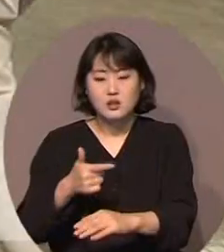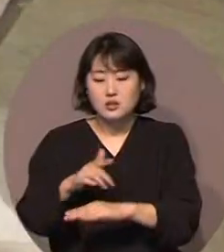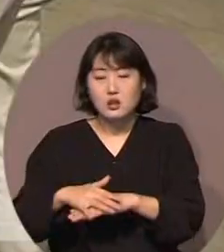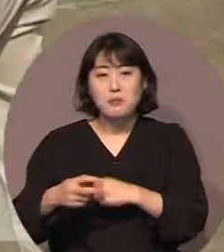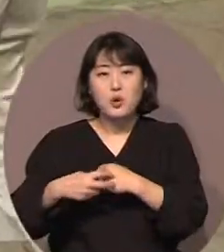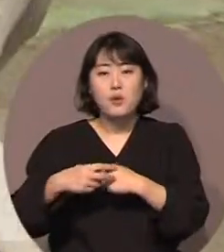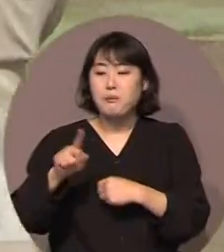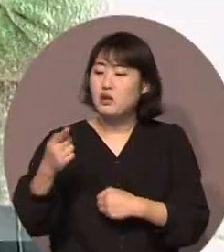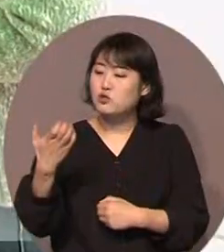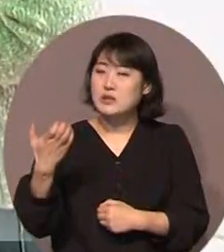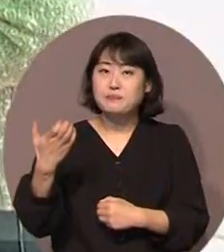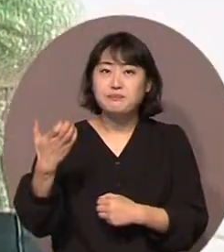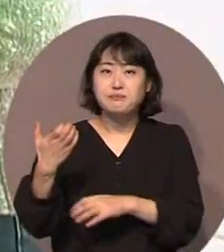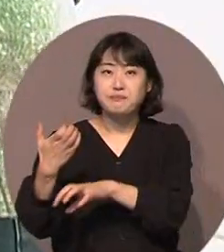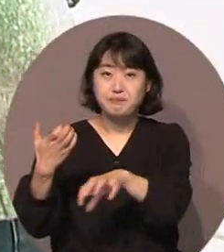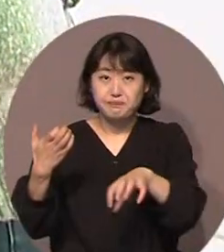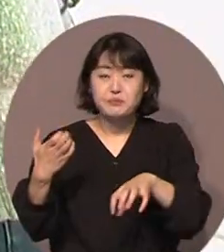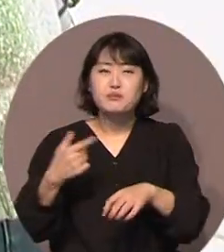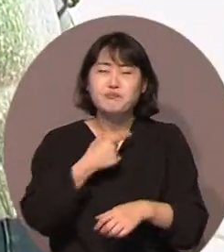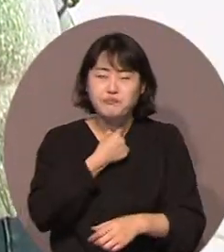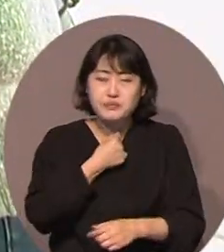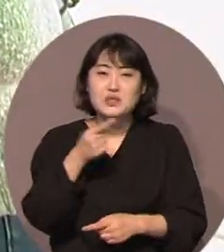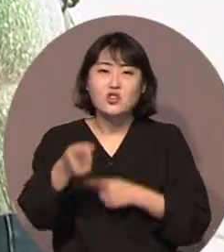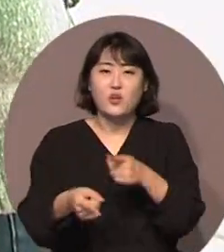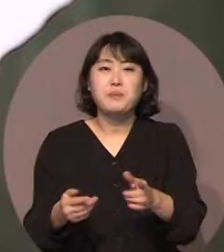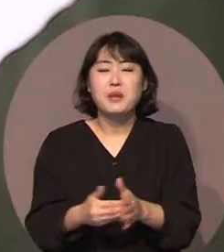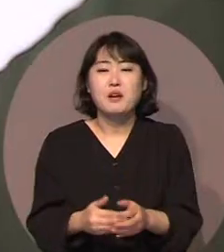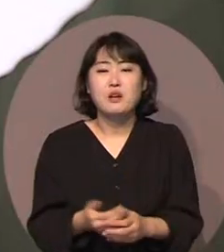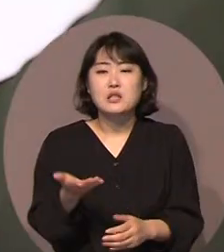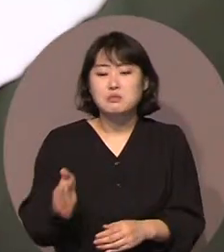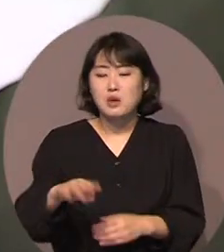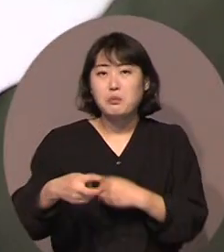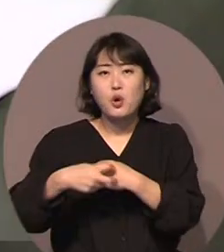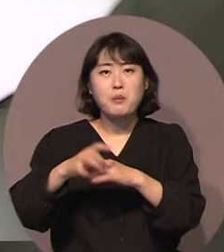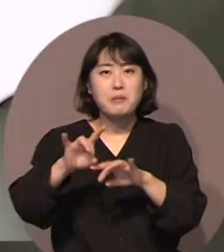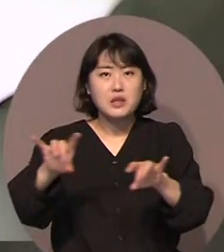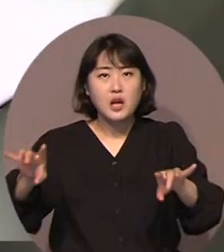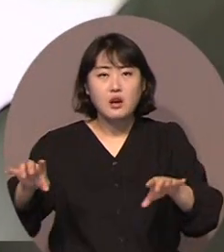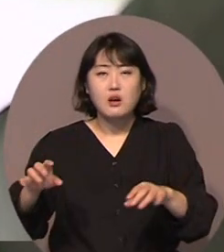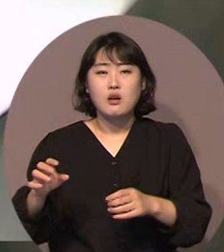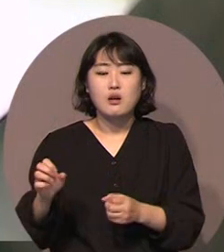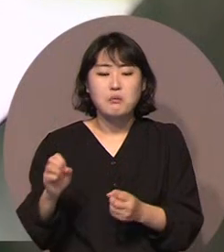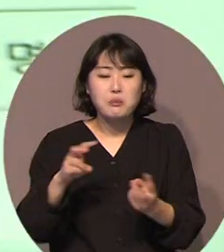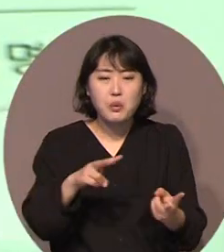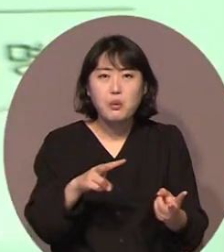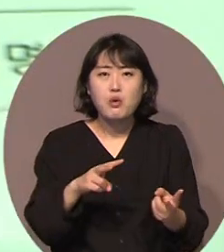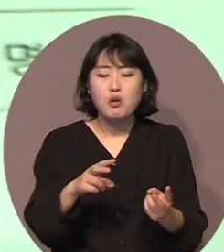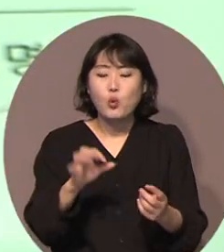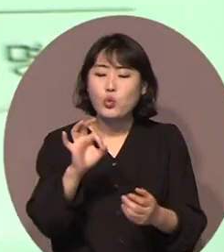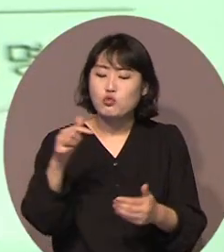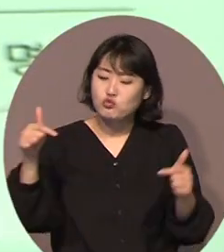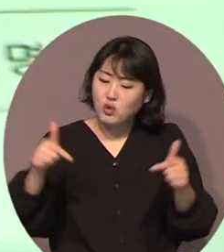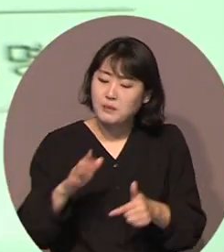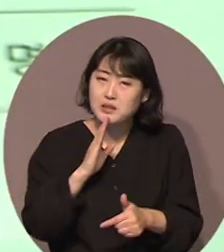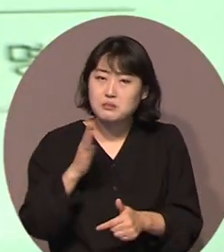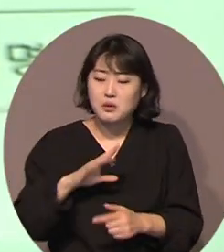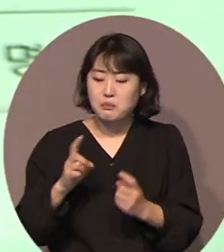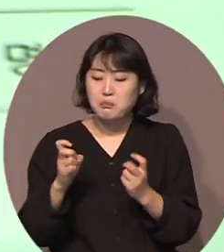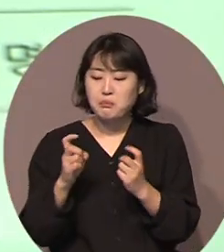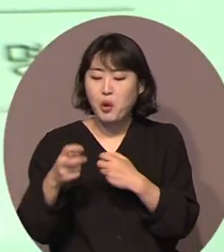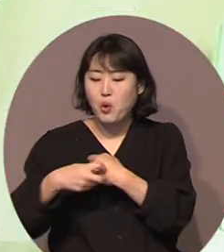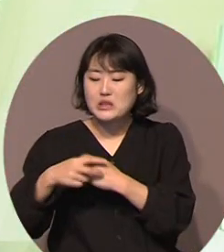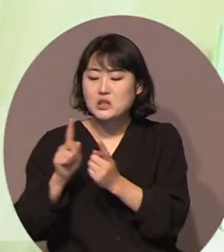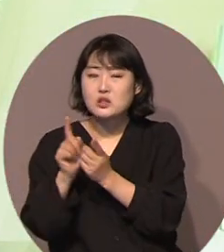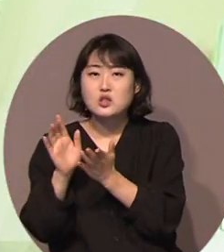의료기관 190여 곳이 처리 배출을 희망했습니다 하지만 병의원들은 운반비 일부가 줄긴 하지만 병원에서 직접